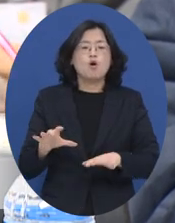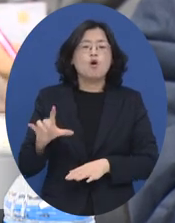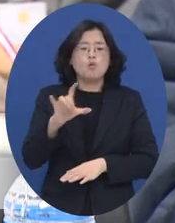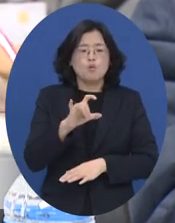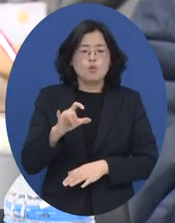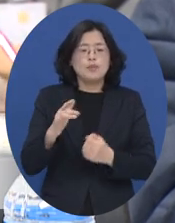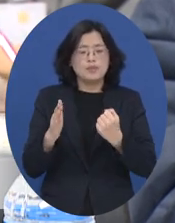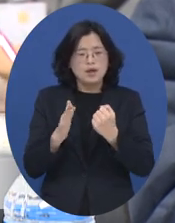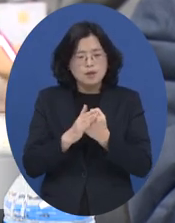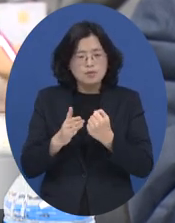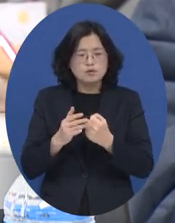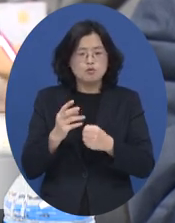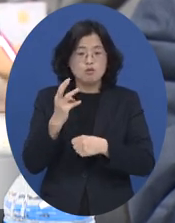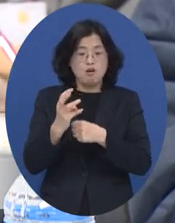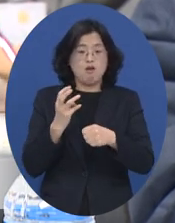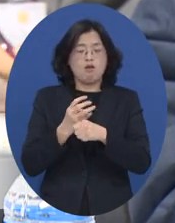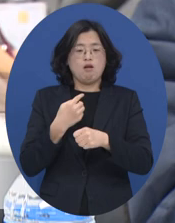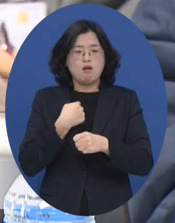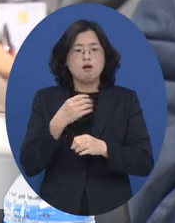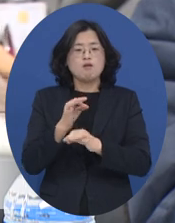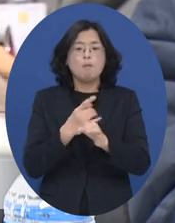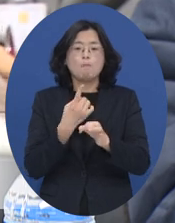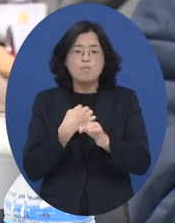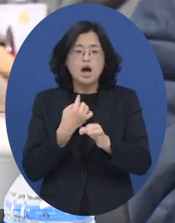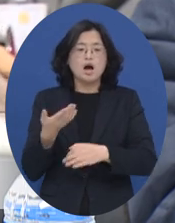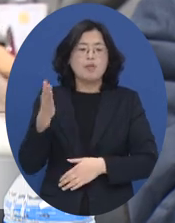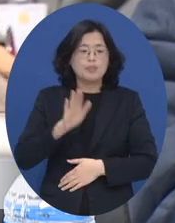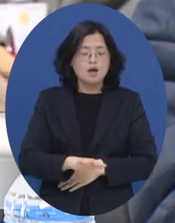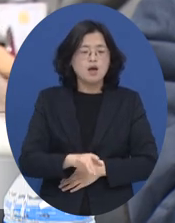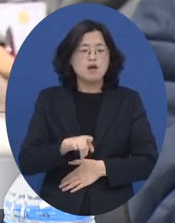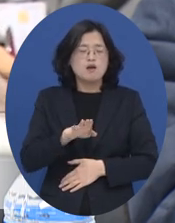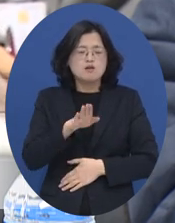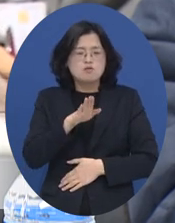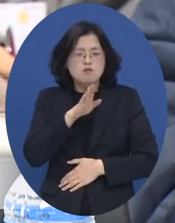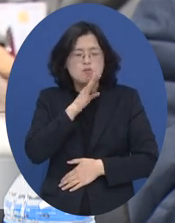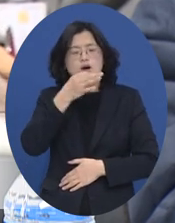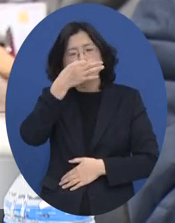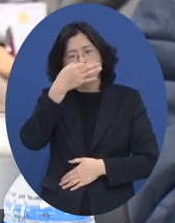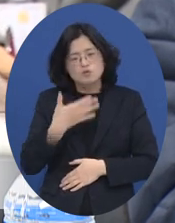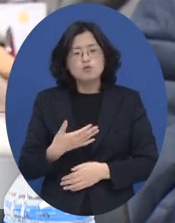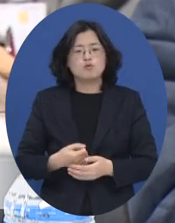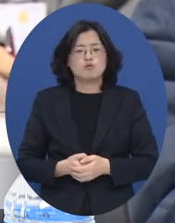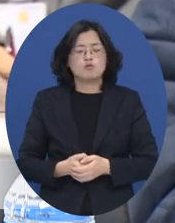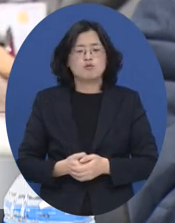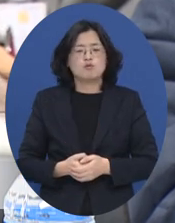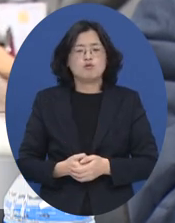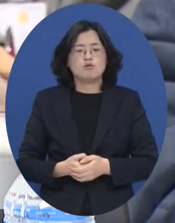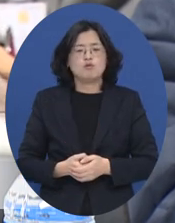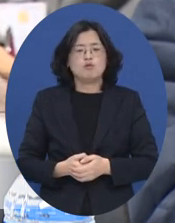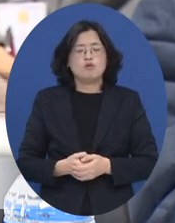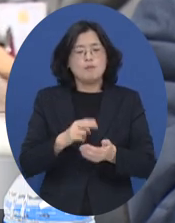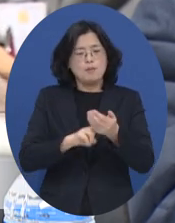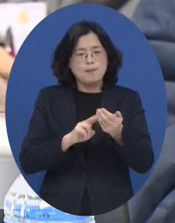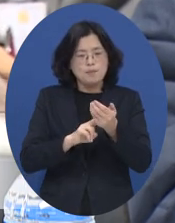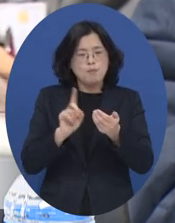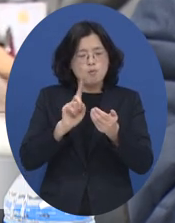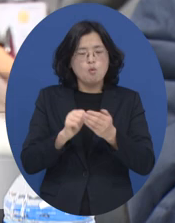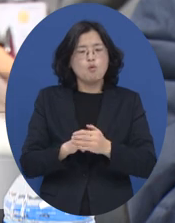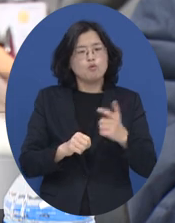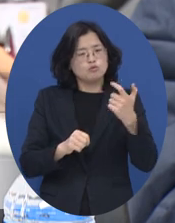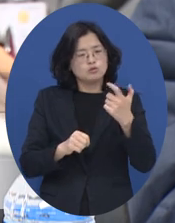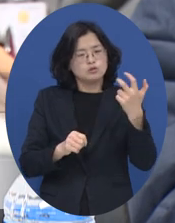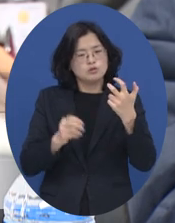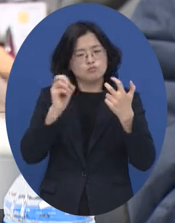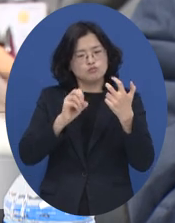한 고조를 한 30년 동안 지금 하고 있는데 역대급으로 힘든 것 같습니다. 매출이 60%에서